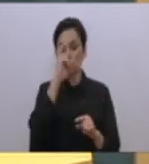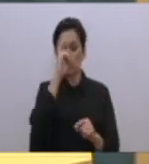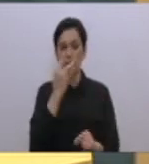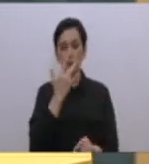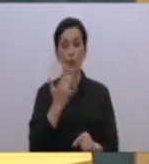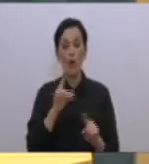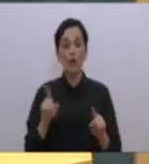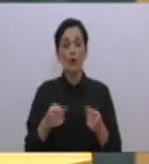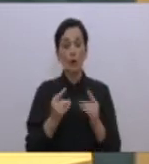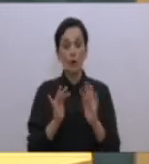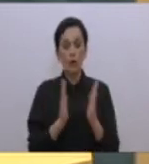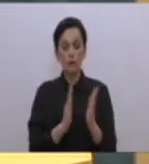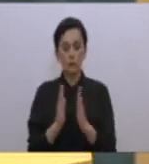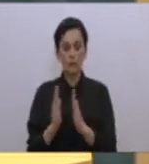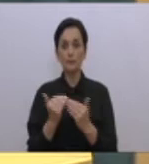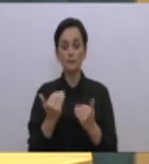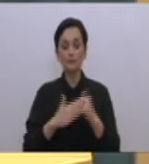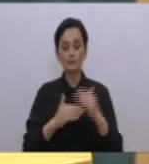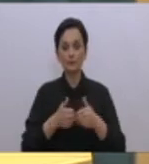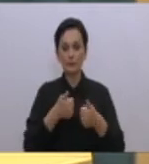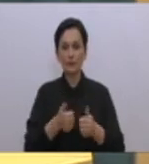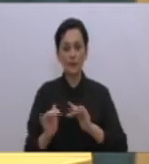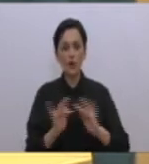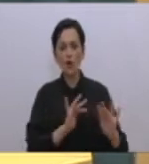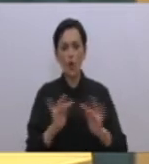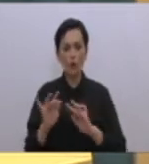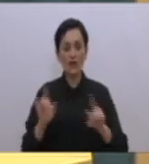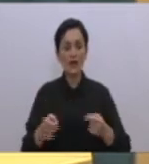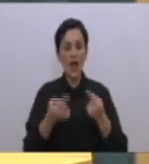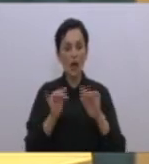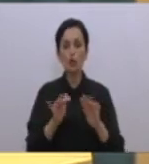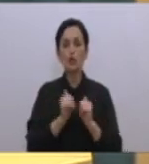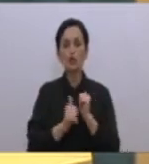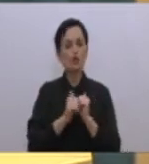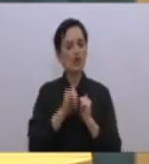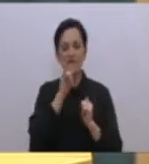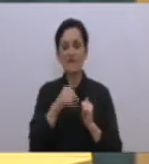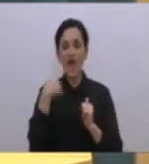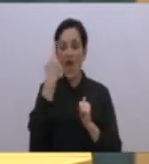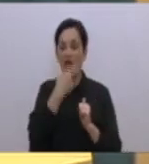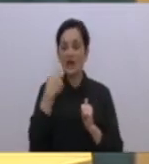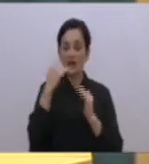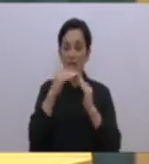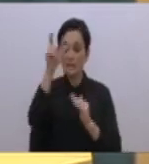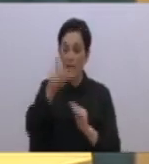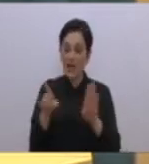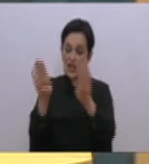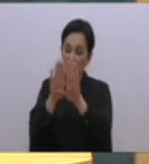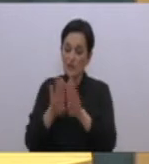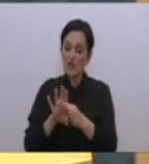პოლიტიკის განსაზღვრისას, მათ შორის ხელშეწყობი ღონისძიებების განხორციელებისას, ხშირად ვერ ხდება ფერმერთა იდენტიფიცირება და